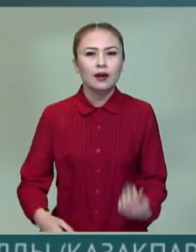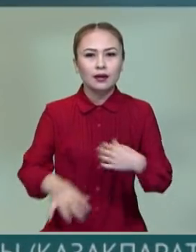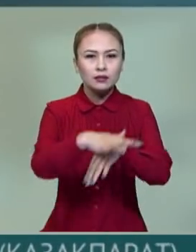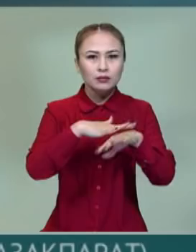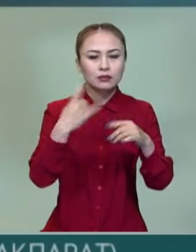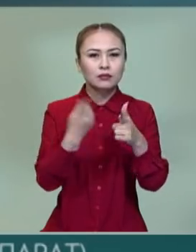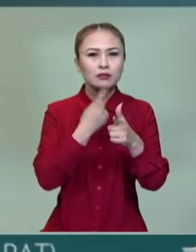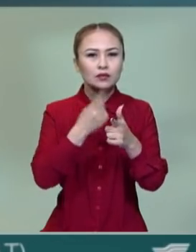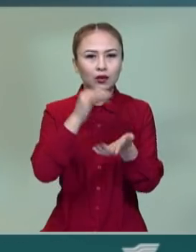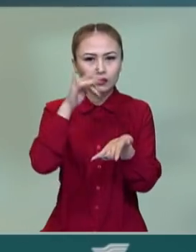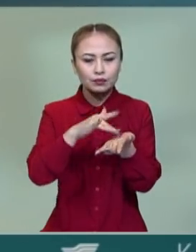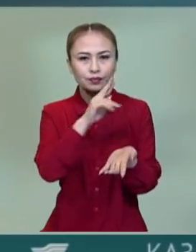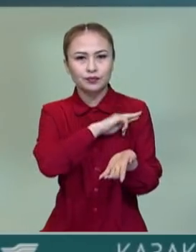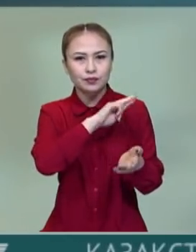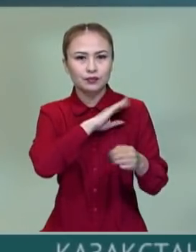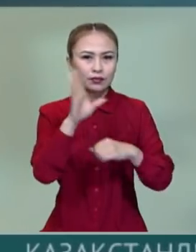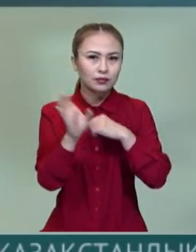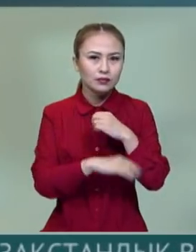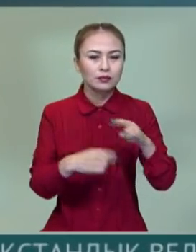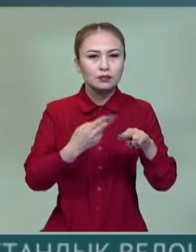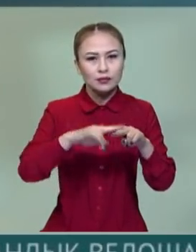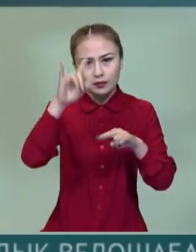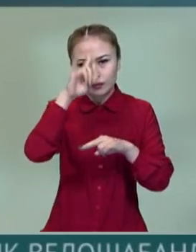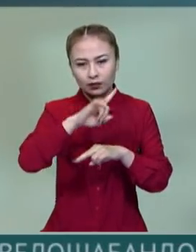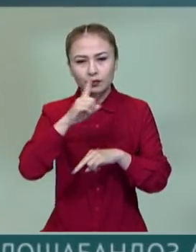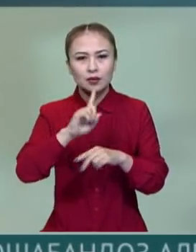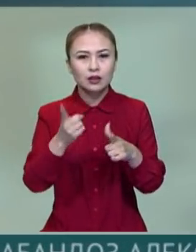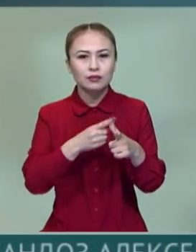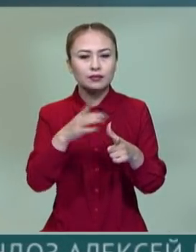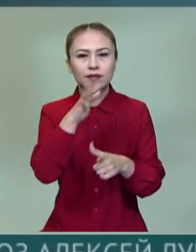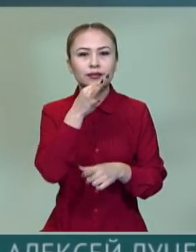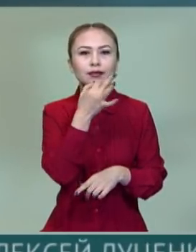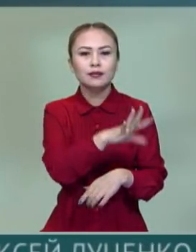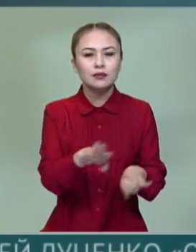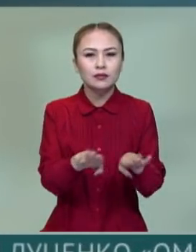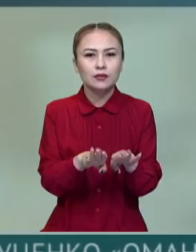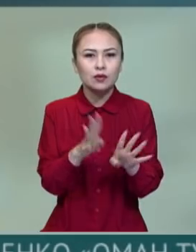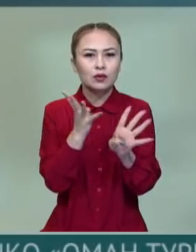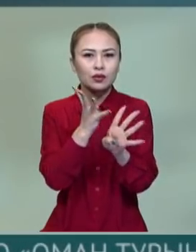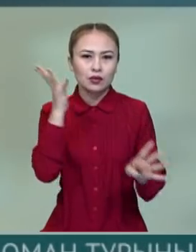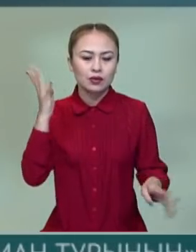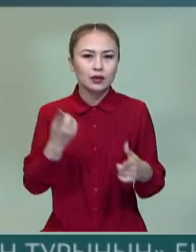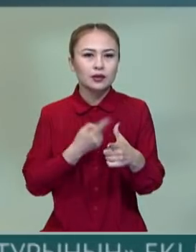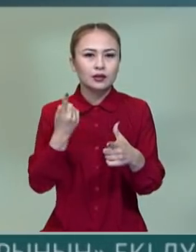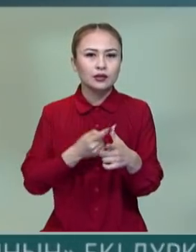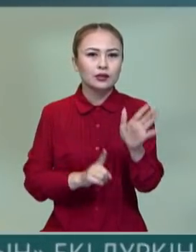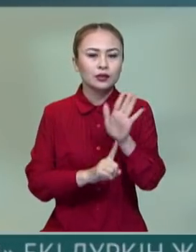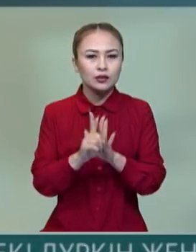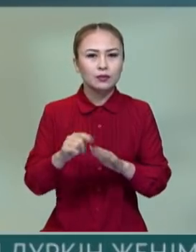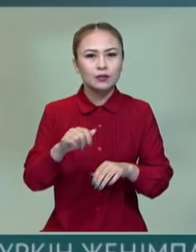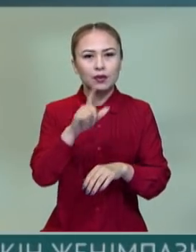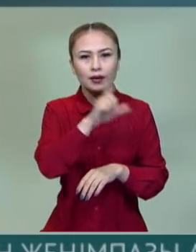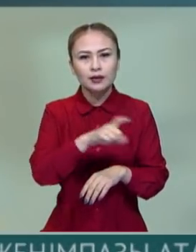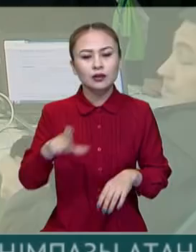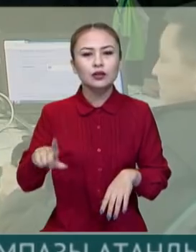Халыққа қызмет көрсету орталығының жұмысы соңғы кезде батыс қазақстандықтардың көңілінен шықпай жүр. Өйткені мұнда ұзын сонар кезек